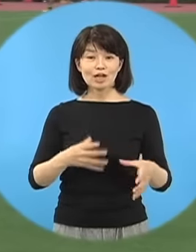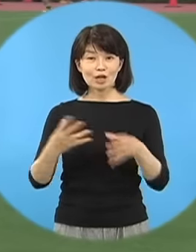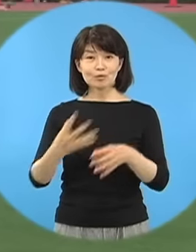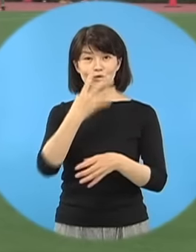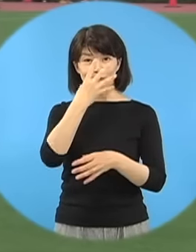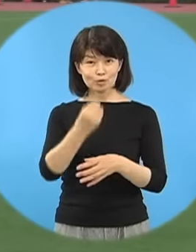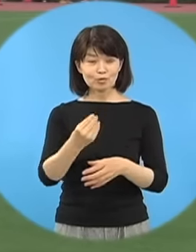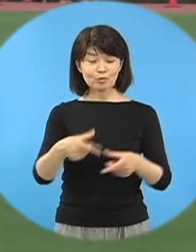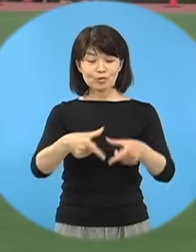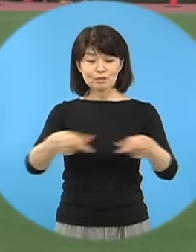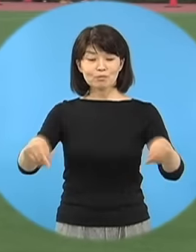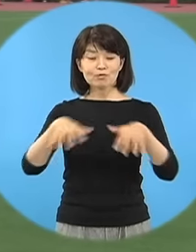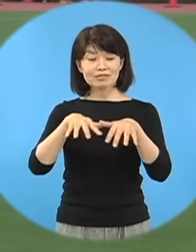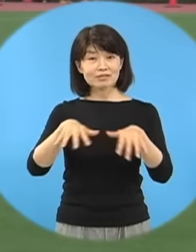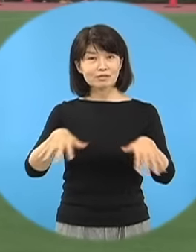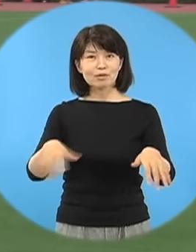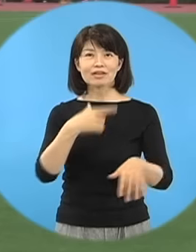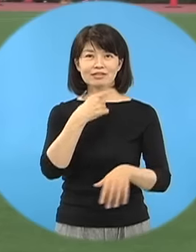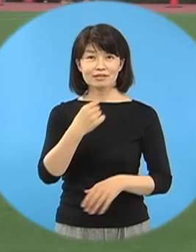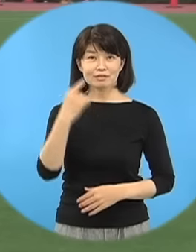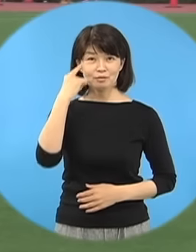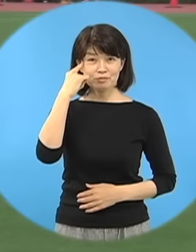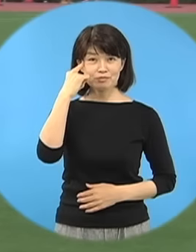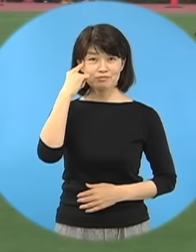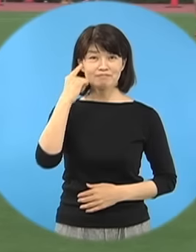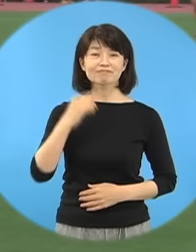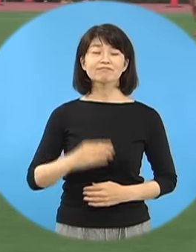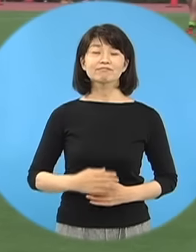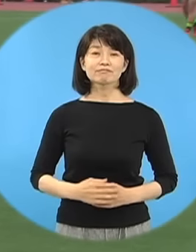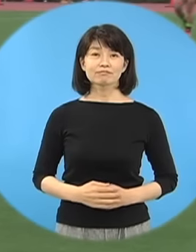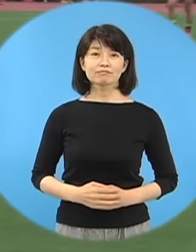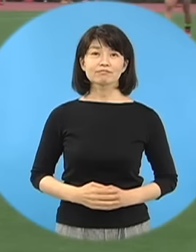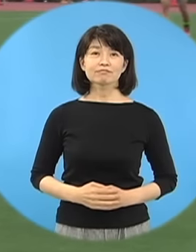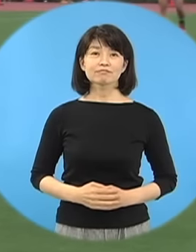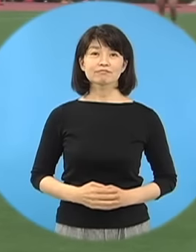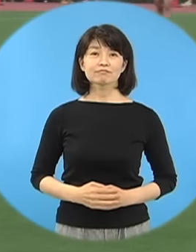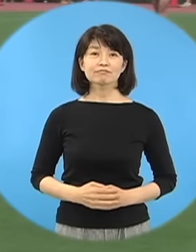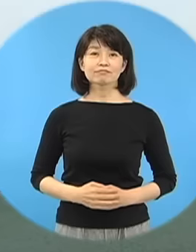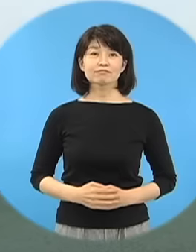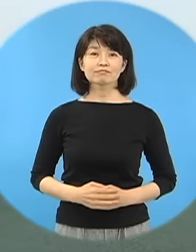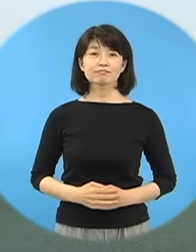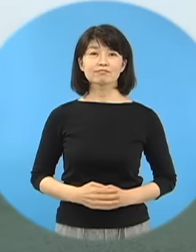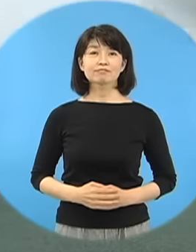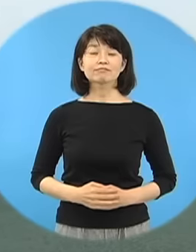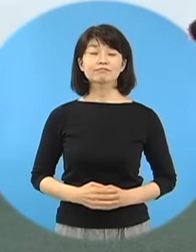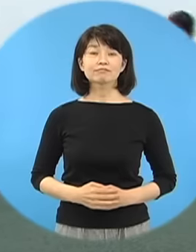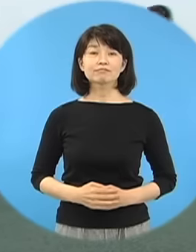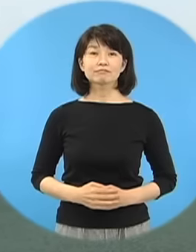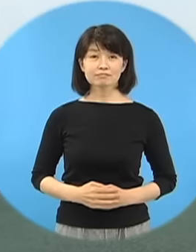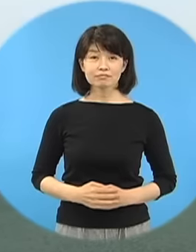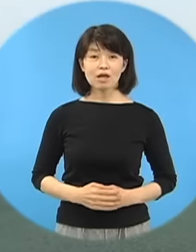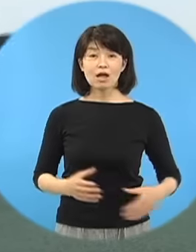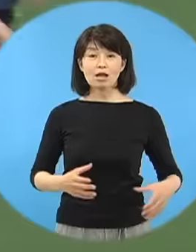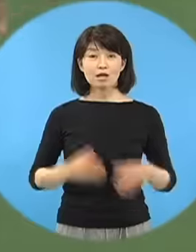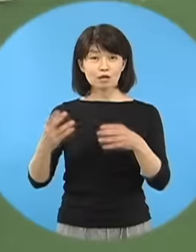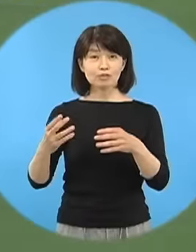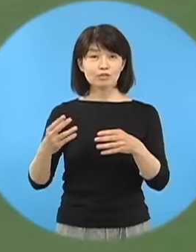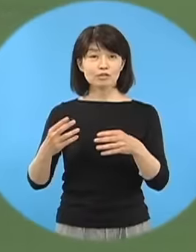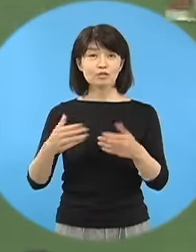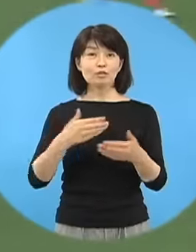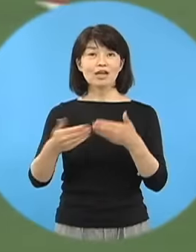たのし日へをていきたいと思っております会場では